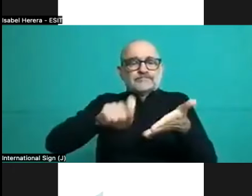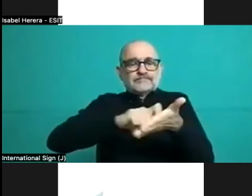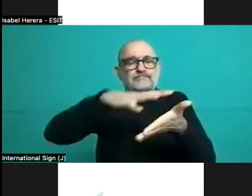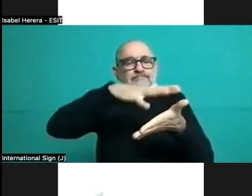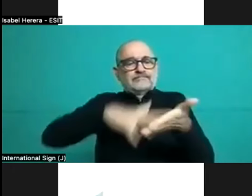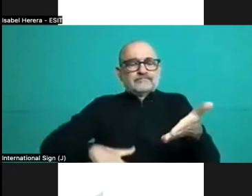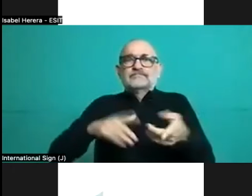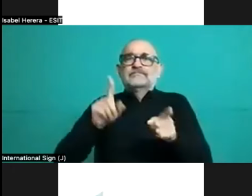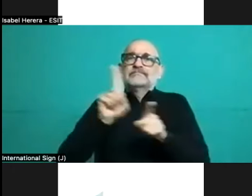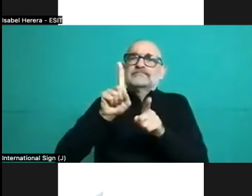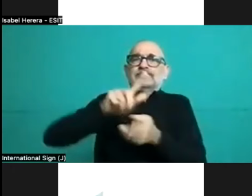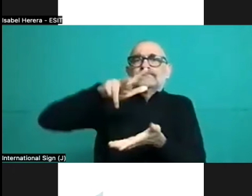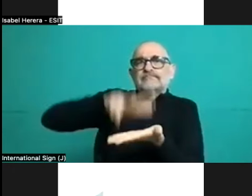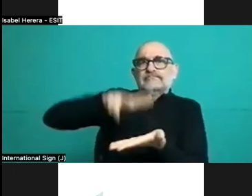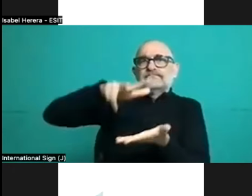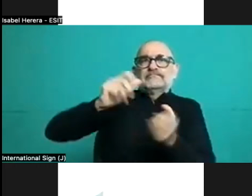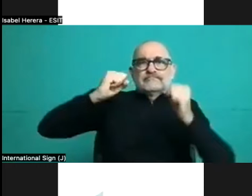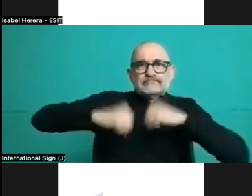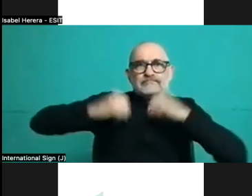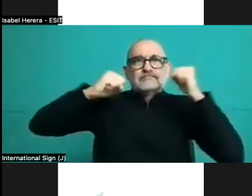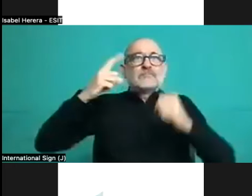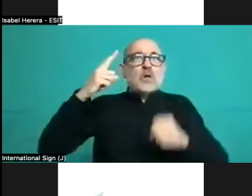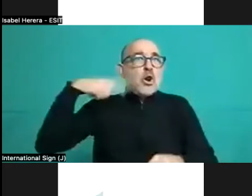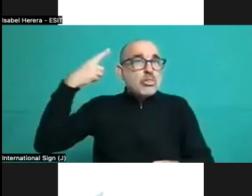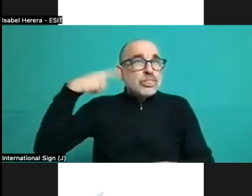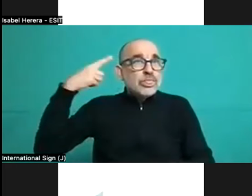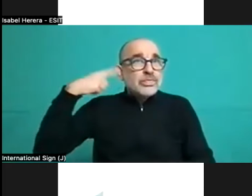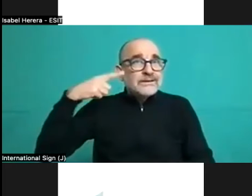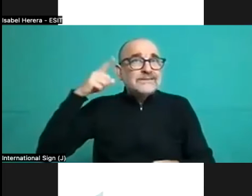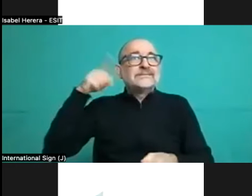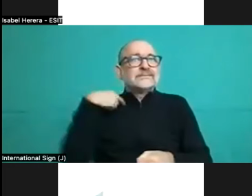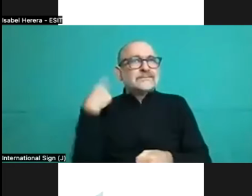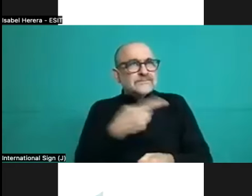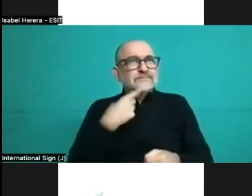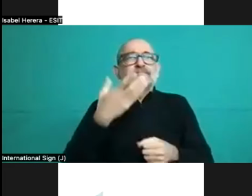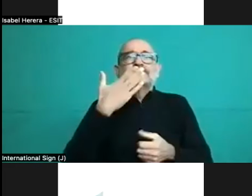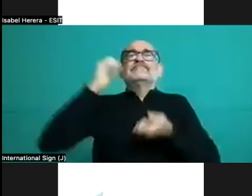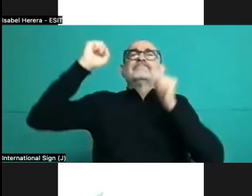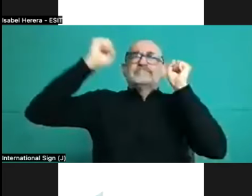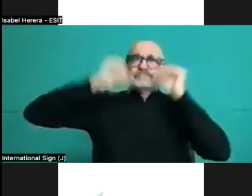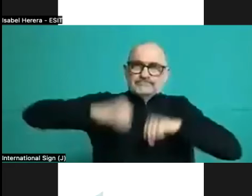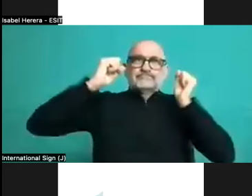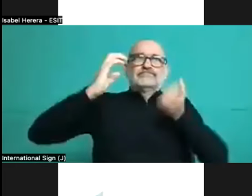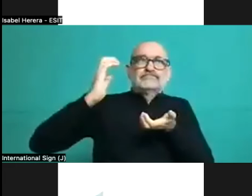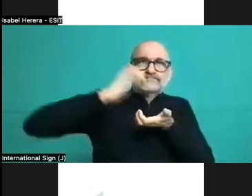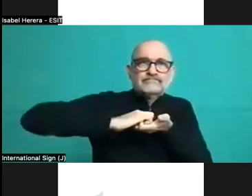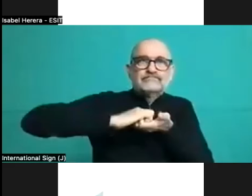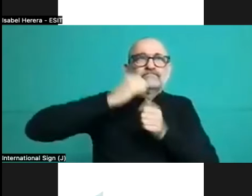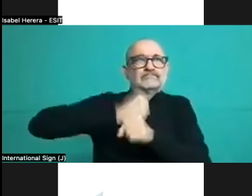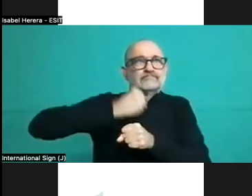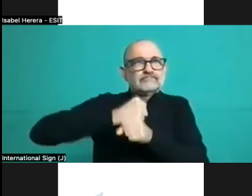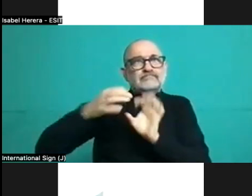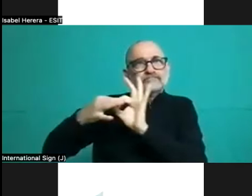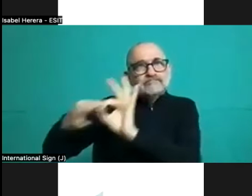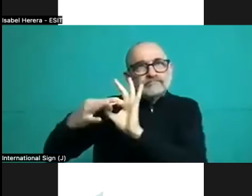Et nous avons mené énormément d'activités, nous avons déjà partagé nos histoires, nous avons aussi